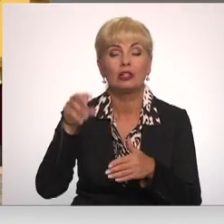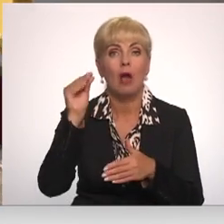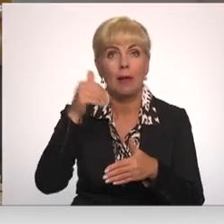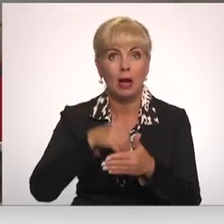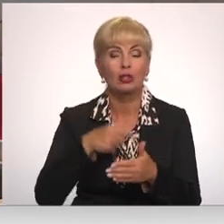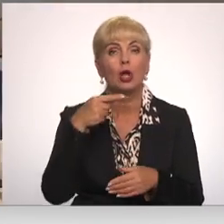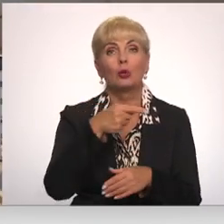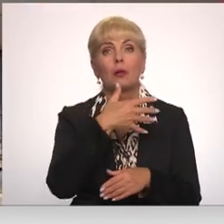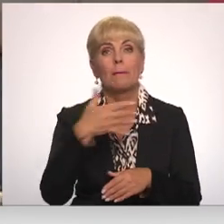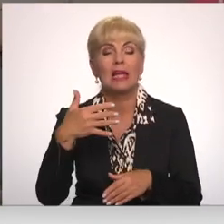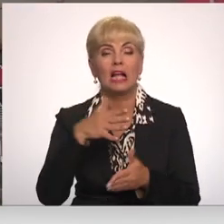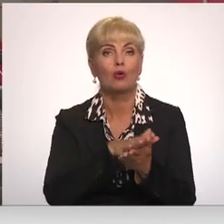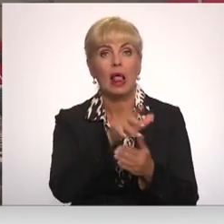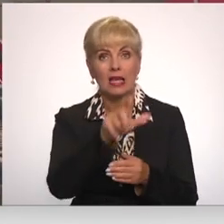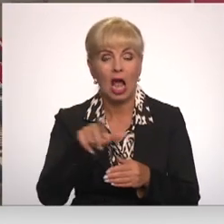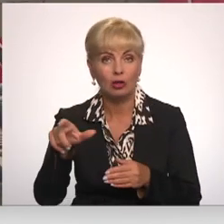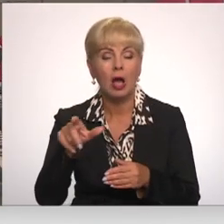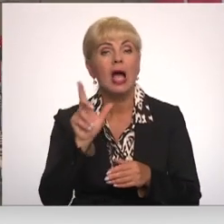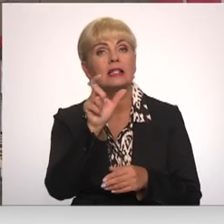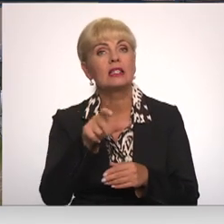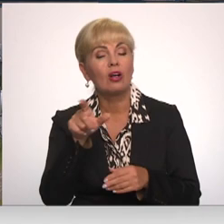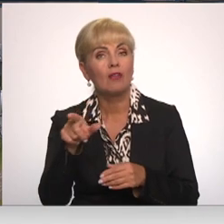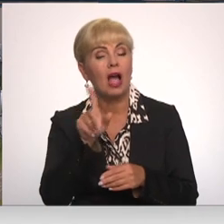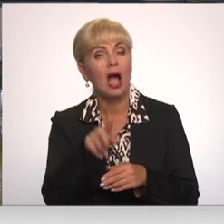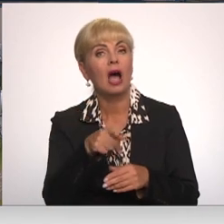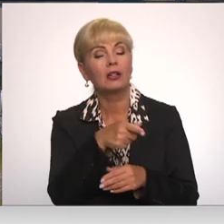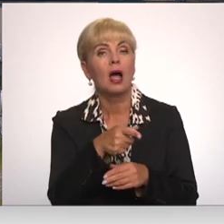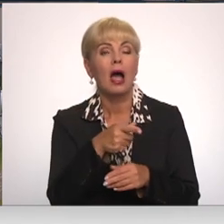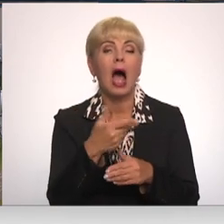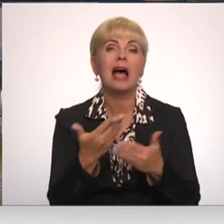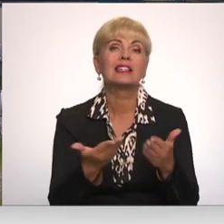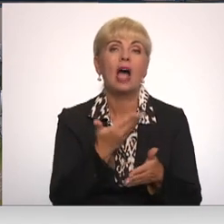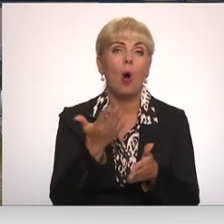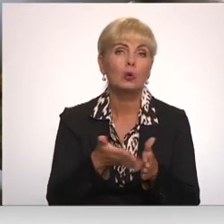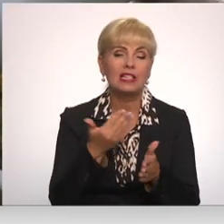1500 lietotājiem, lai vērtētu cilvēku atsaucību šādiem paziņojumiem. Mācības beigsies piektdien.